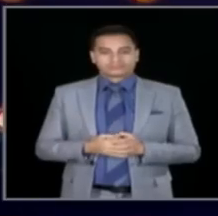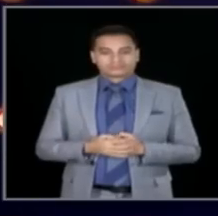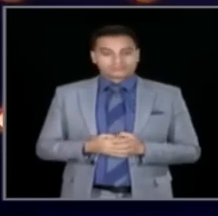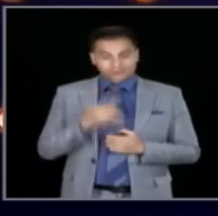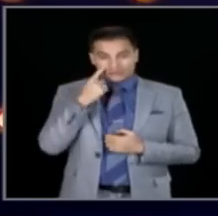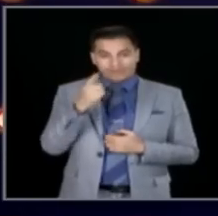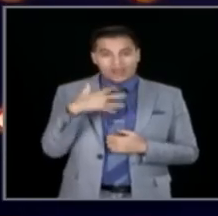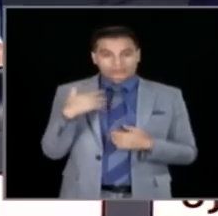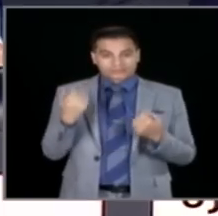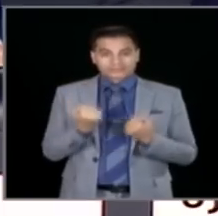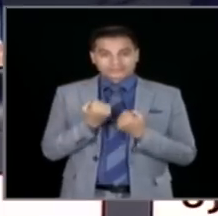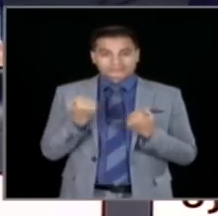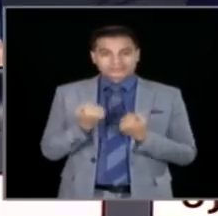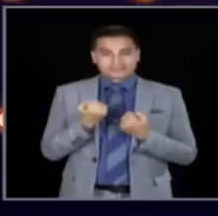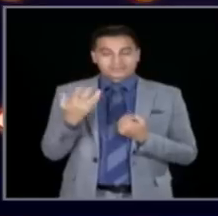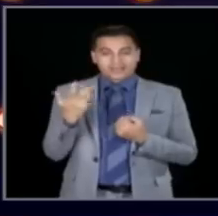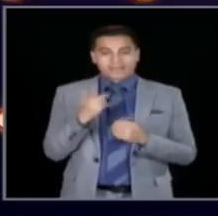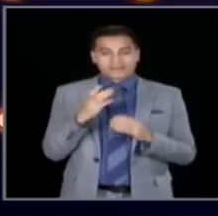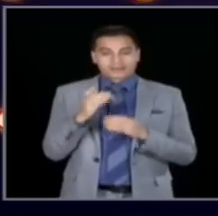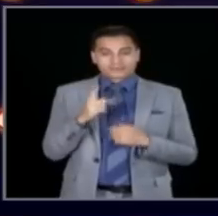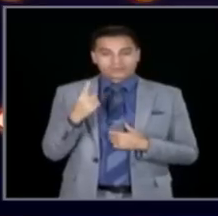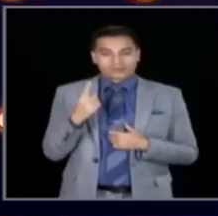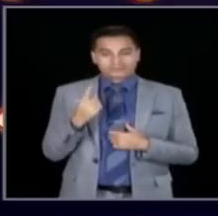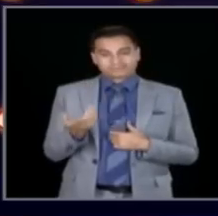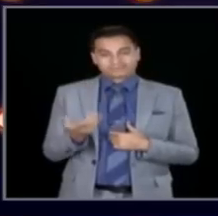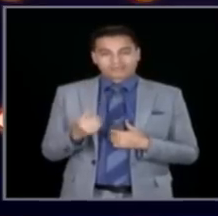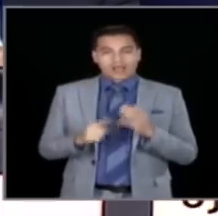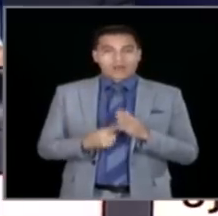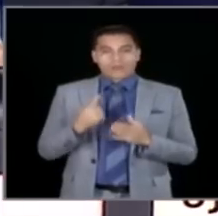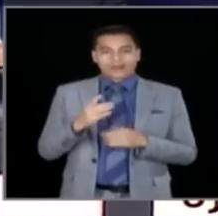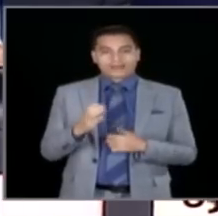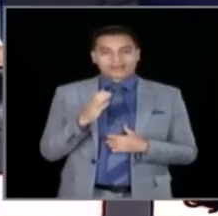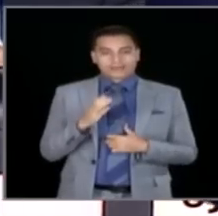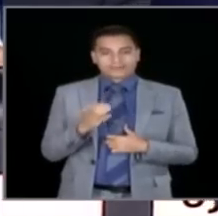كانت عايزة تدريب. كم إجابة صح؟ 1. هي أول إجابة.